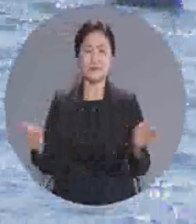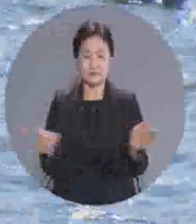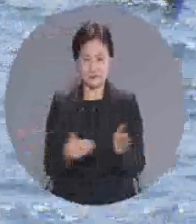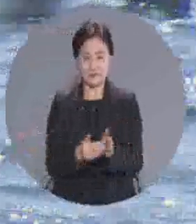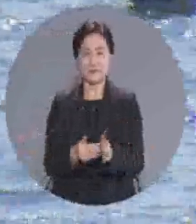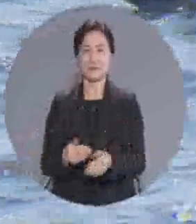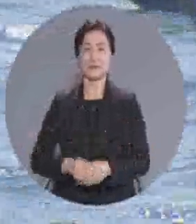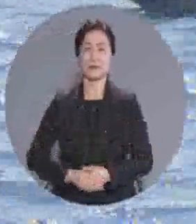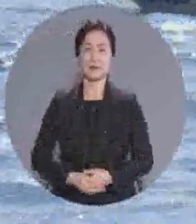날씨였습니다